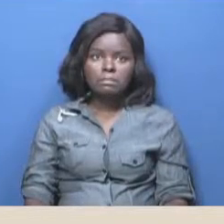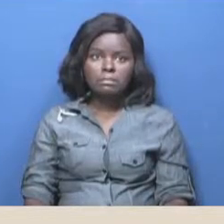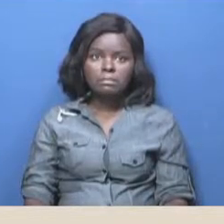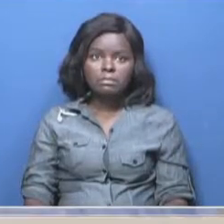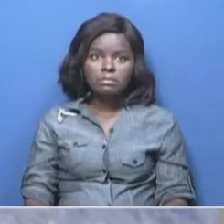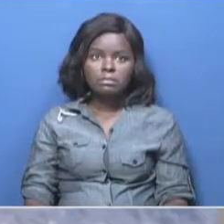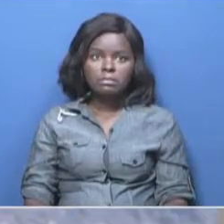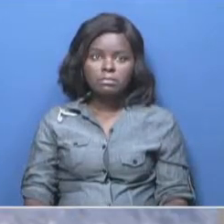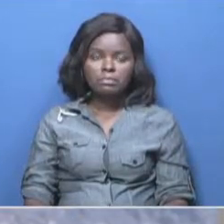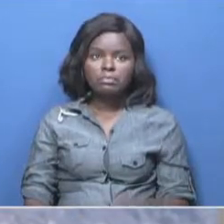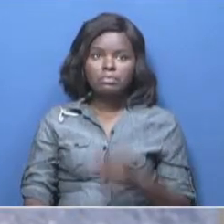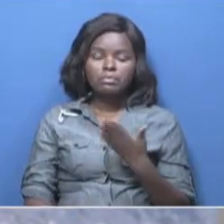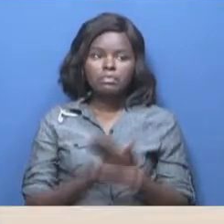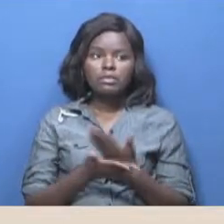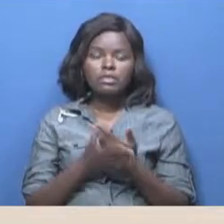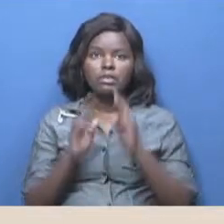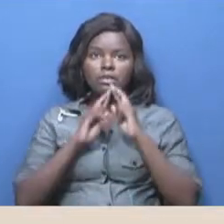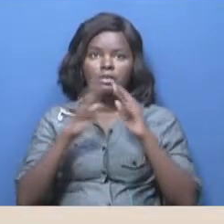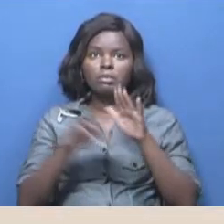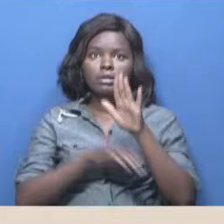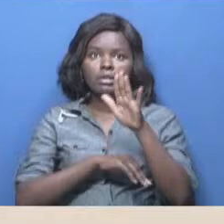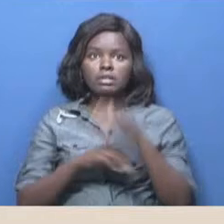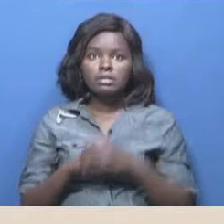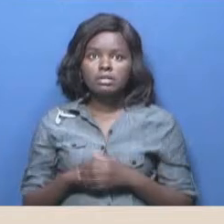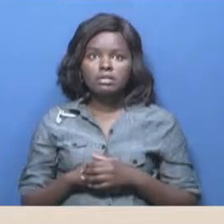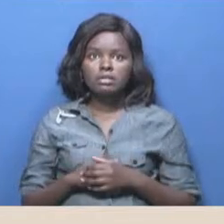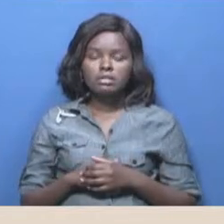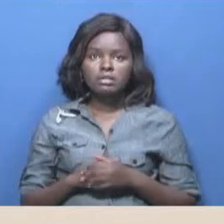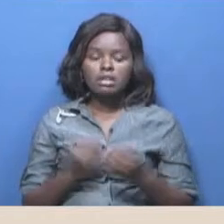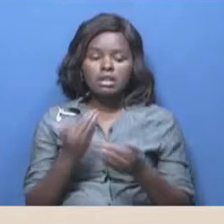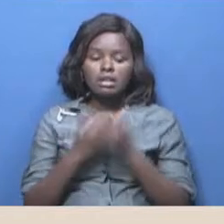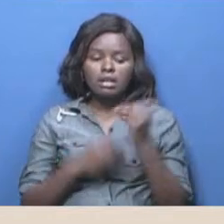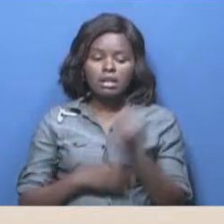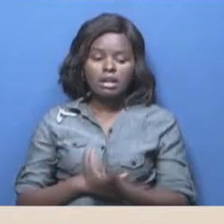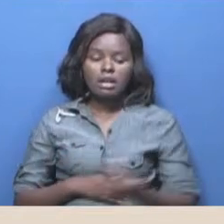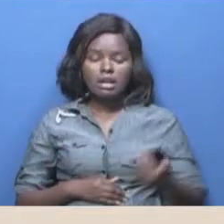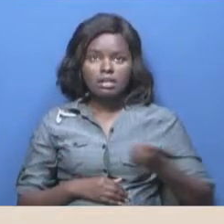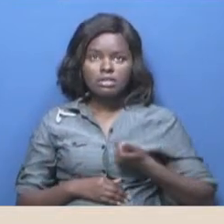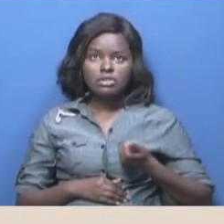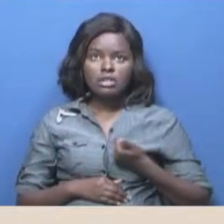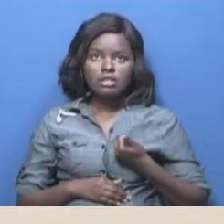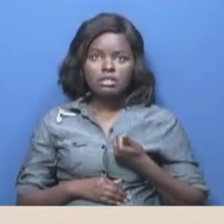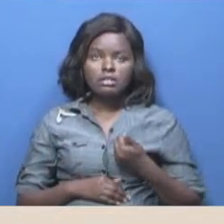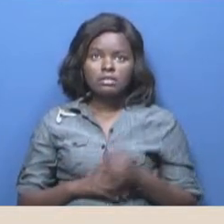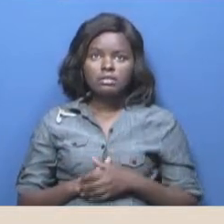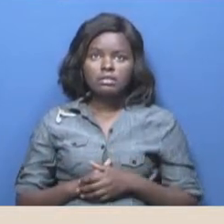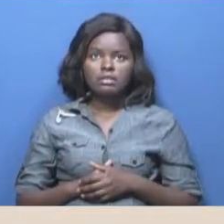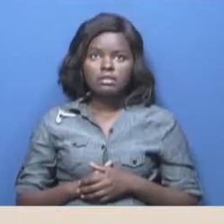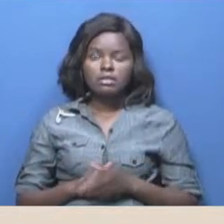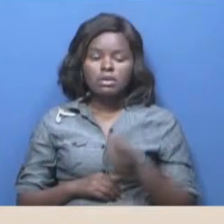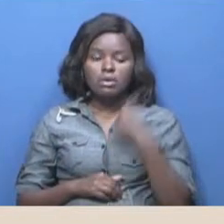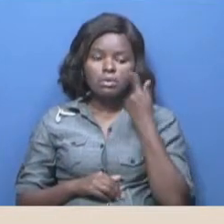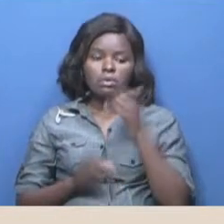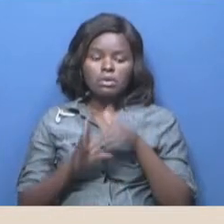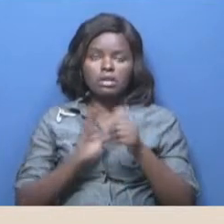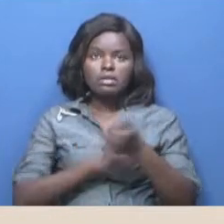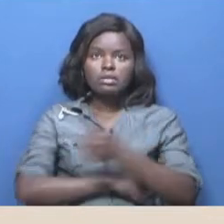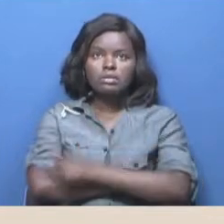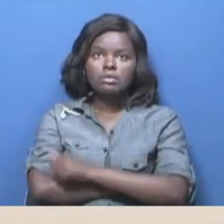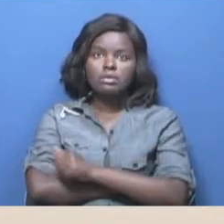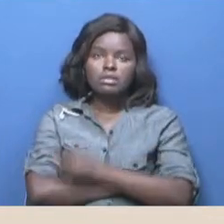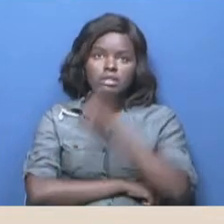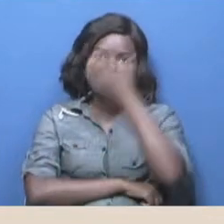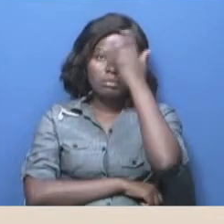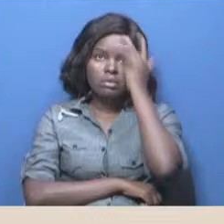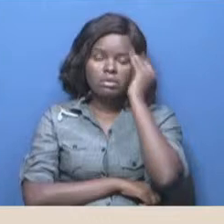you. Ngina wa Wadurwa ni ndo wa riboti yo tumenyerere tuona tuiretu na makiria aria mari thukuru tondu